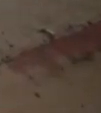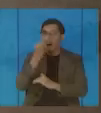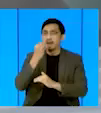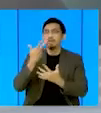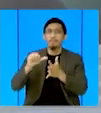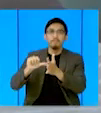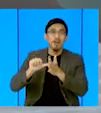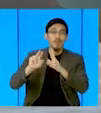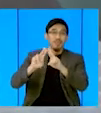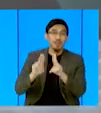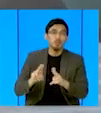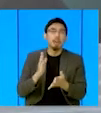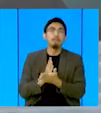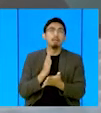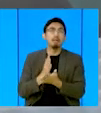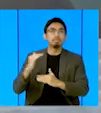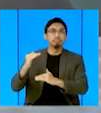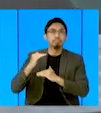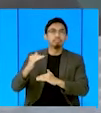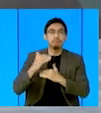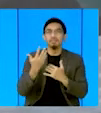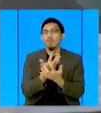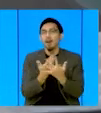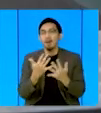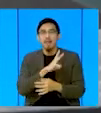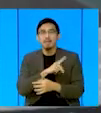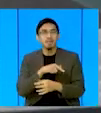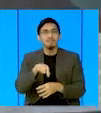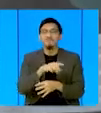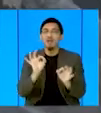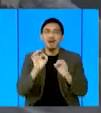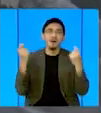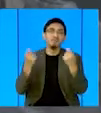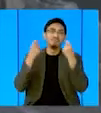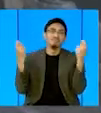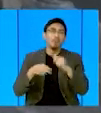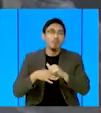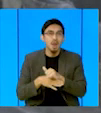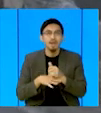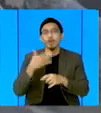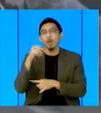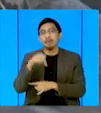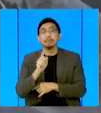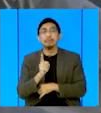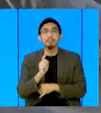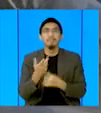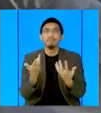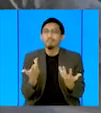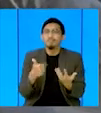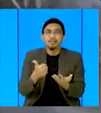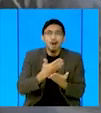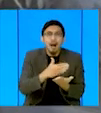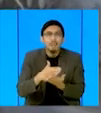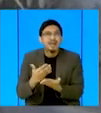dari bantuan internasional. Banyak warga Palestina menganggap tidak ada hari raya Idul Adha tahun ini di mana seharusnya warga